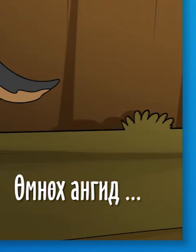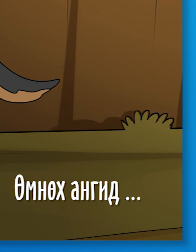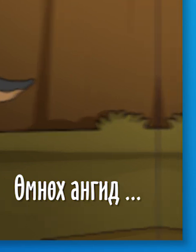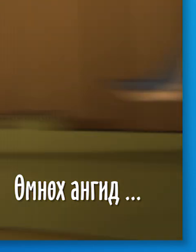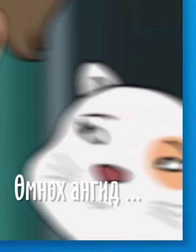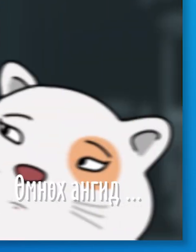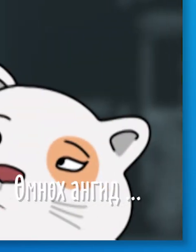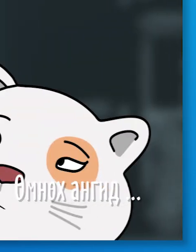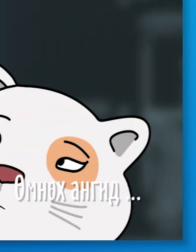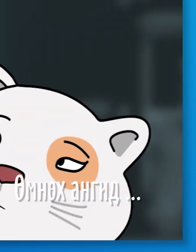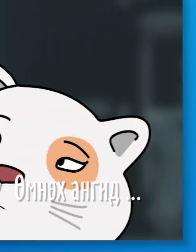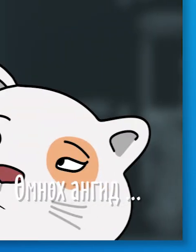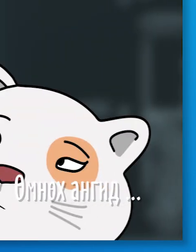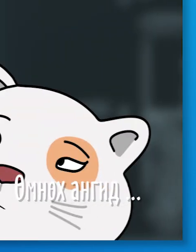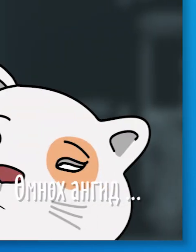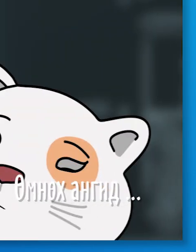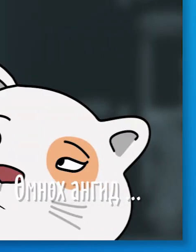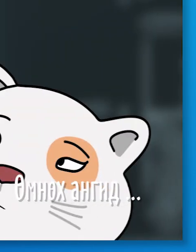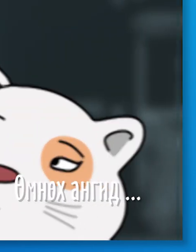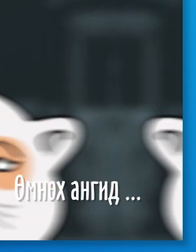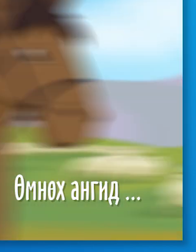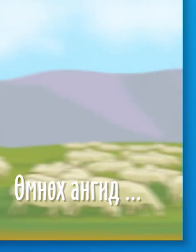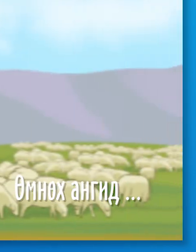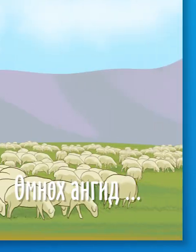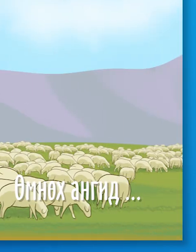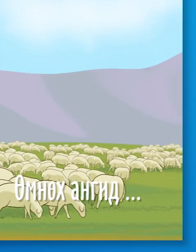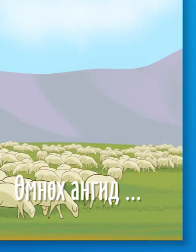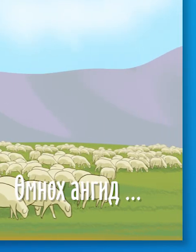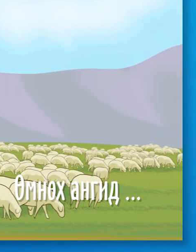Оо заац. Басар маань гайгүй байгаа. Яг олоо.